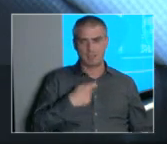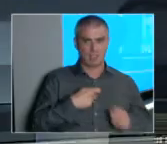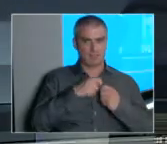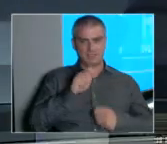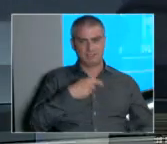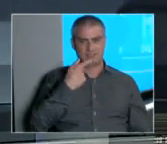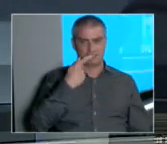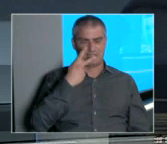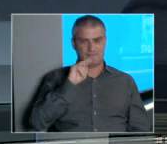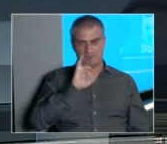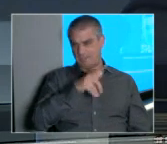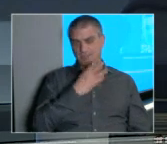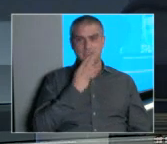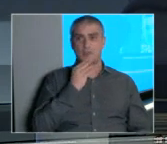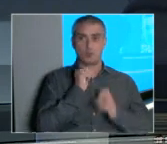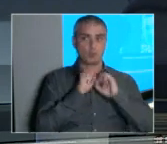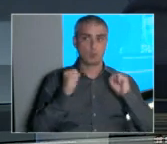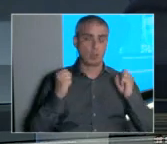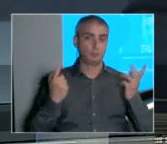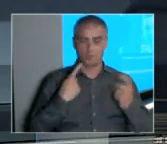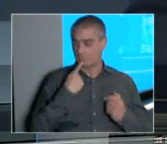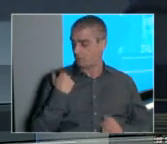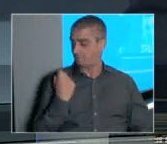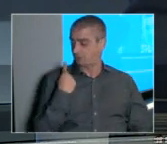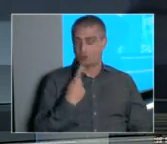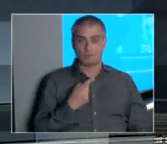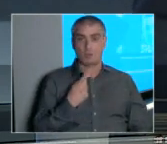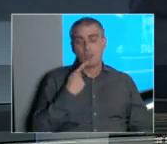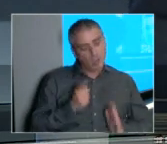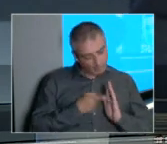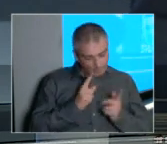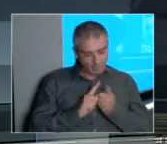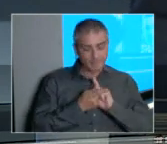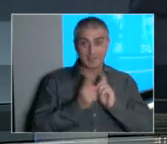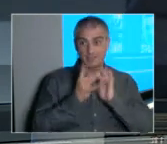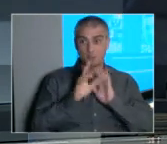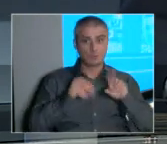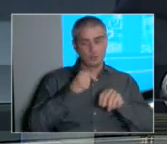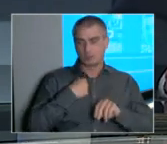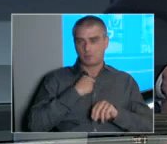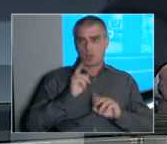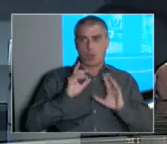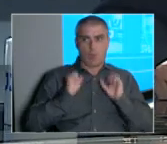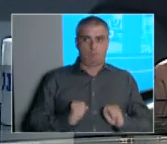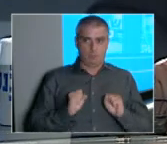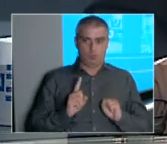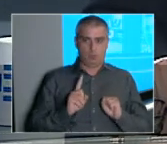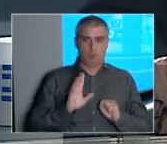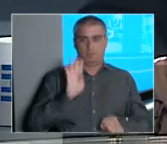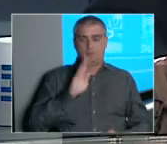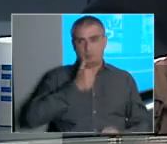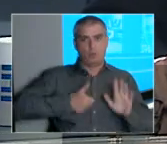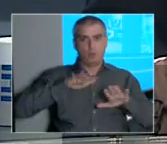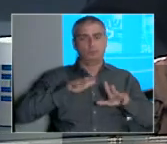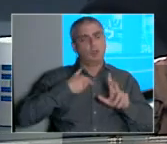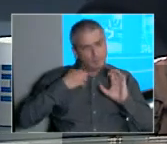הכנסת גפני, עמיתך לסיעת יהדות התורה, הוא אמר את זה בשבוע שעבר, הפעם, בניגוד למערכת הבחירות הקודמת, אני לא כל כך בטוח שביבי הוא ראש